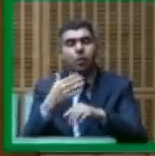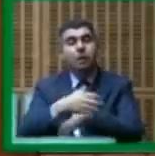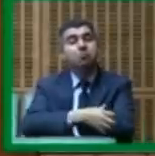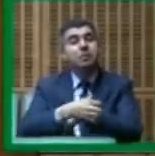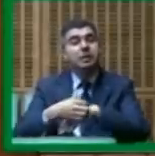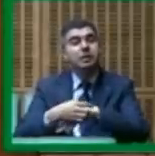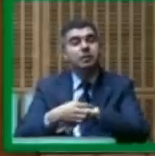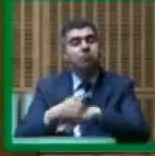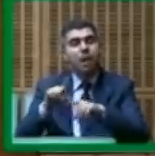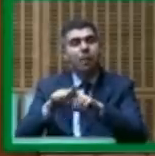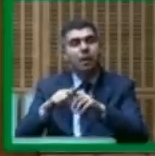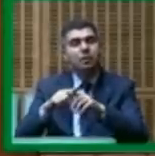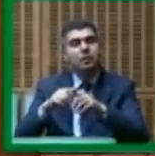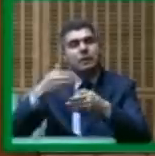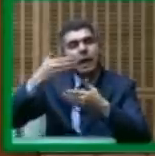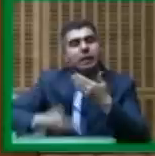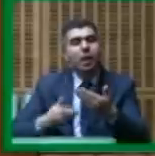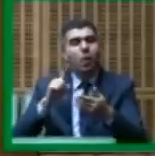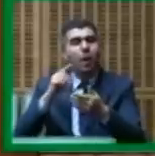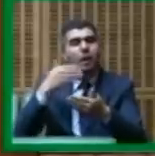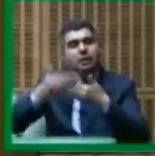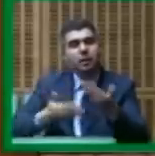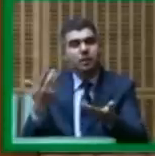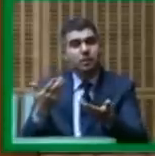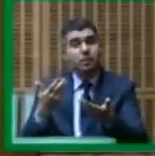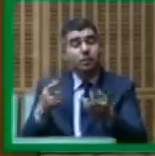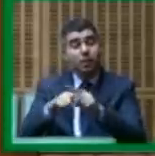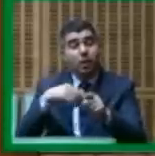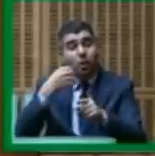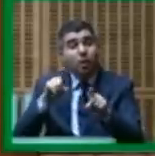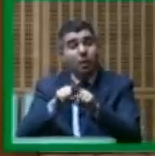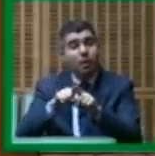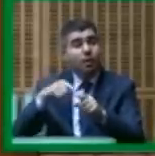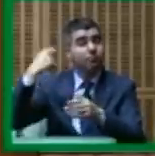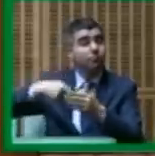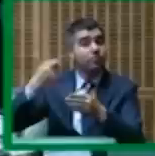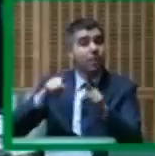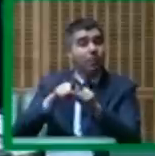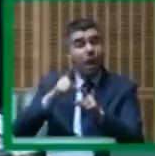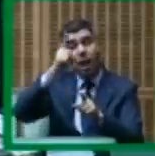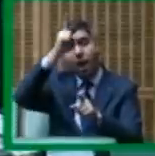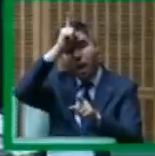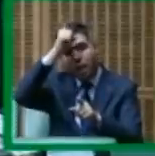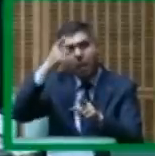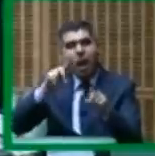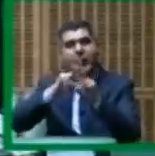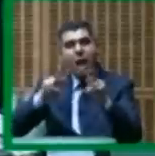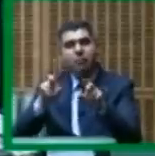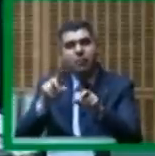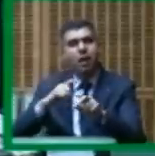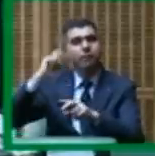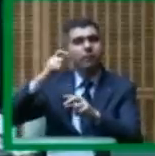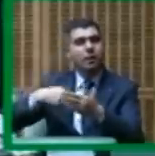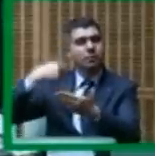الحساب، ولا تطلب منك تخلص ليها واحد واحد واحد الأجرة بحال اللي كيوقع في ألمانيا لما تلقى العمل.